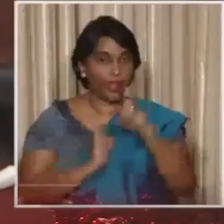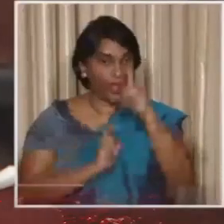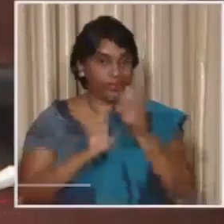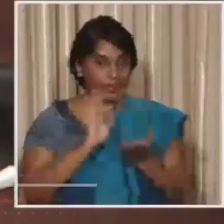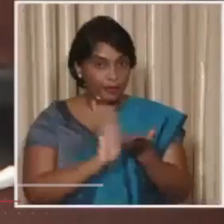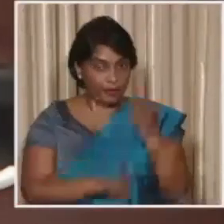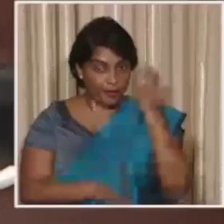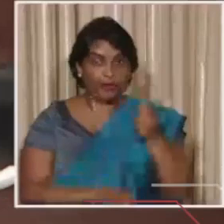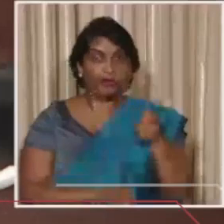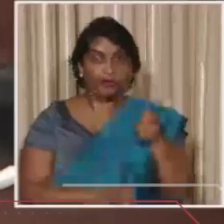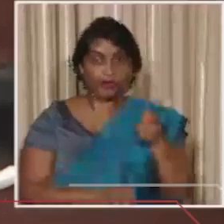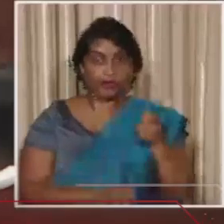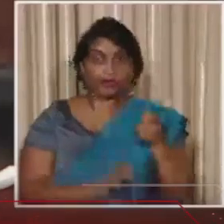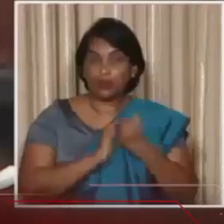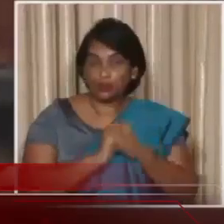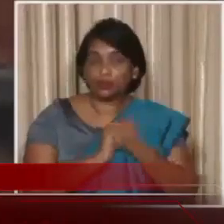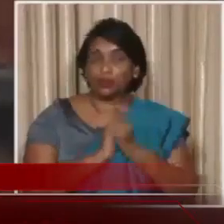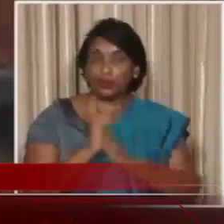අයට ගරු මන්ත්‍රීතුමනි